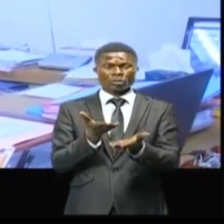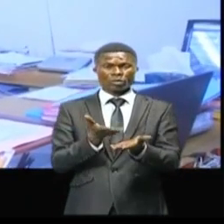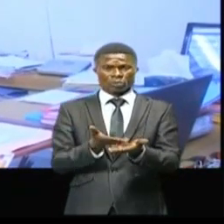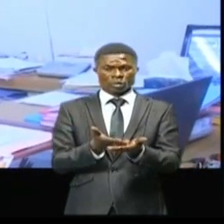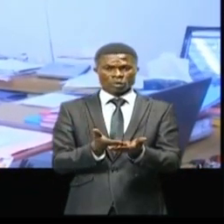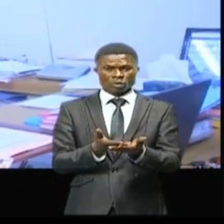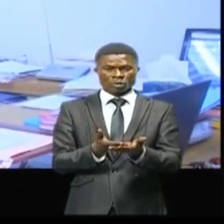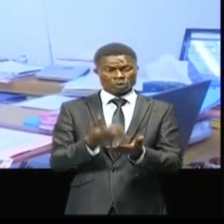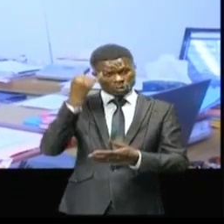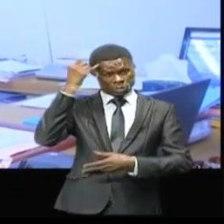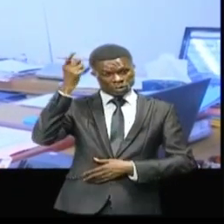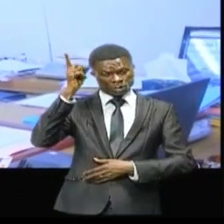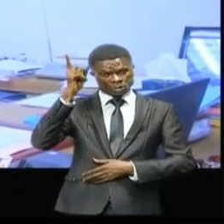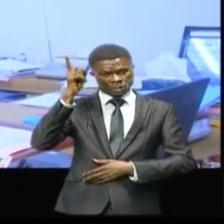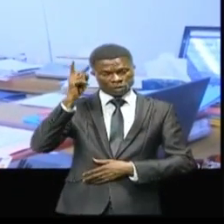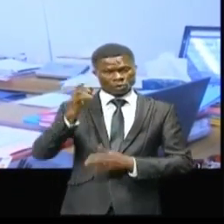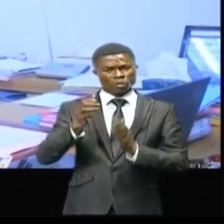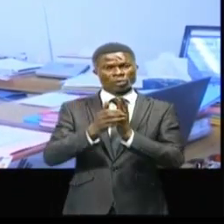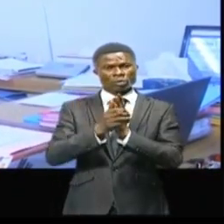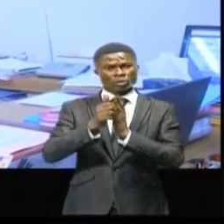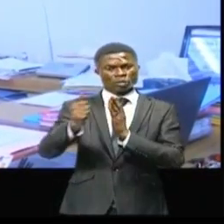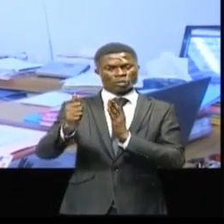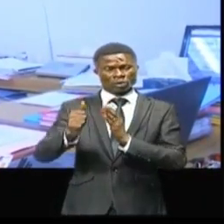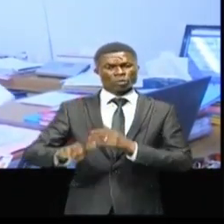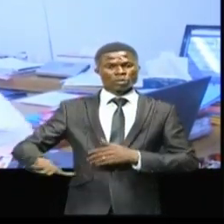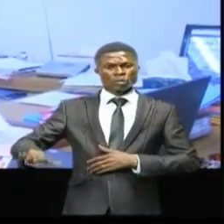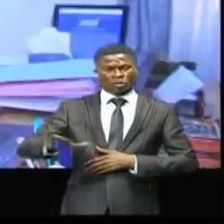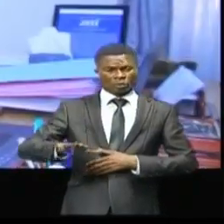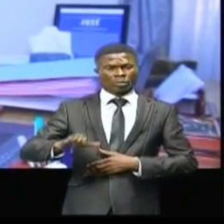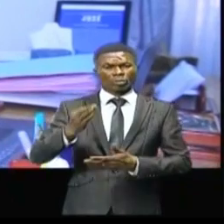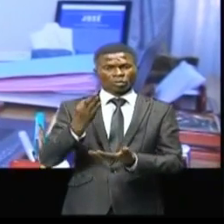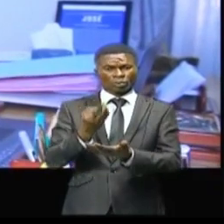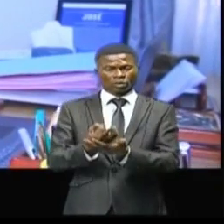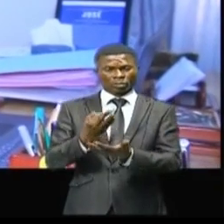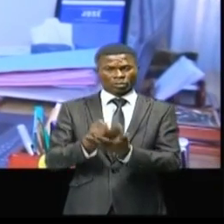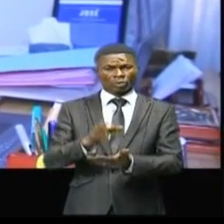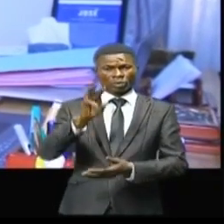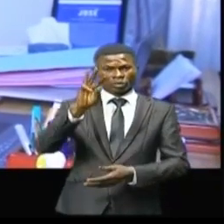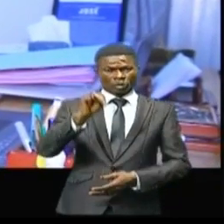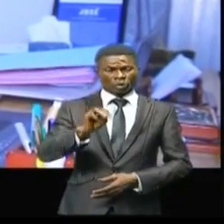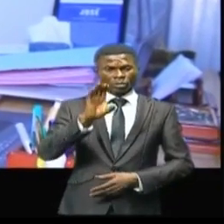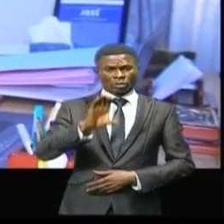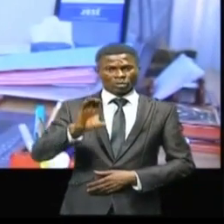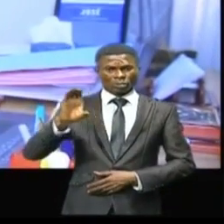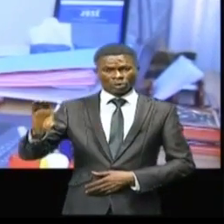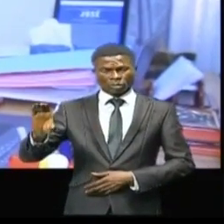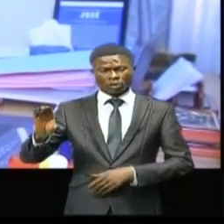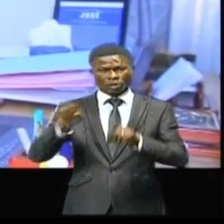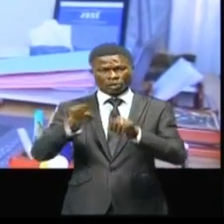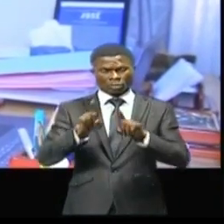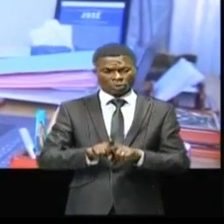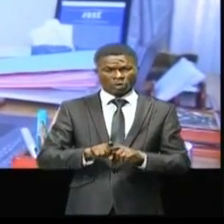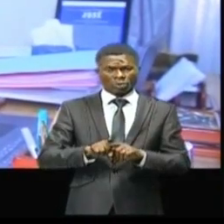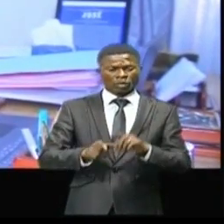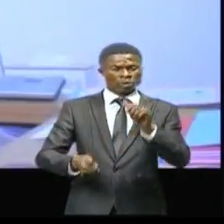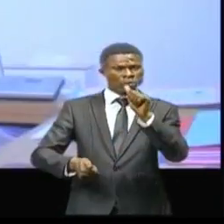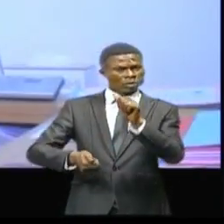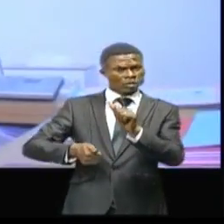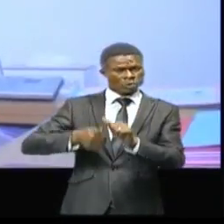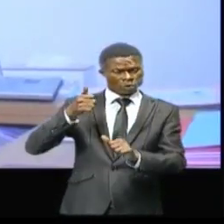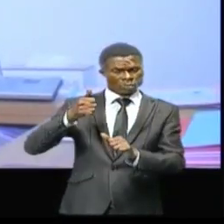vise à faire aboutir la qualification du pays au financement MCC mais surtout au-delà